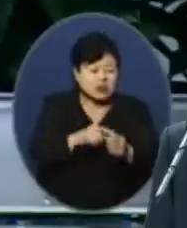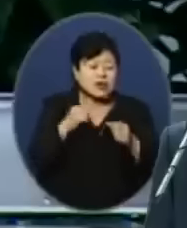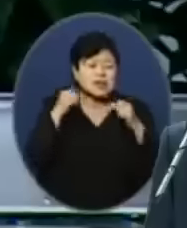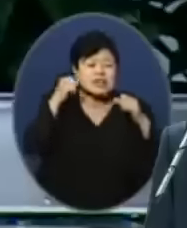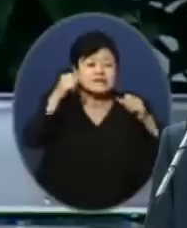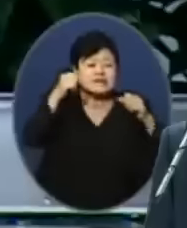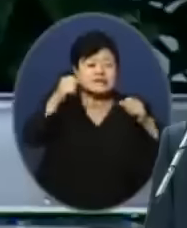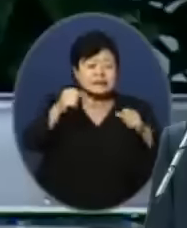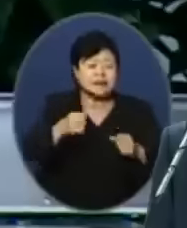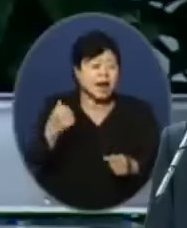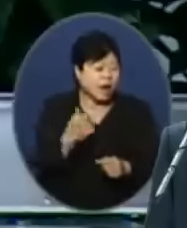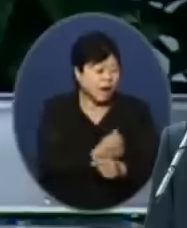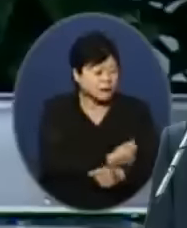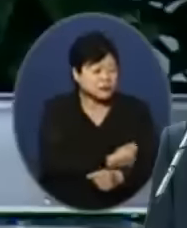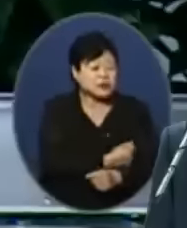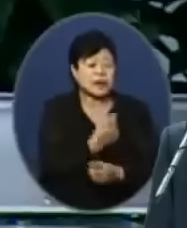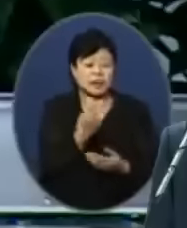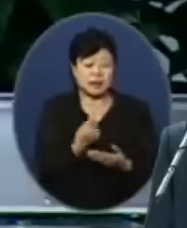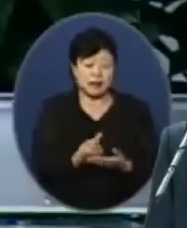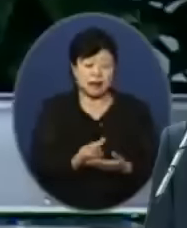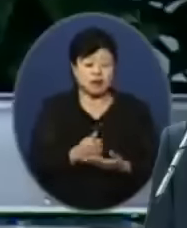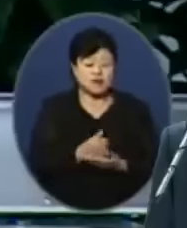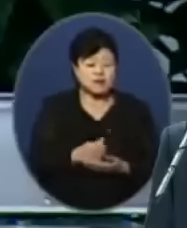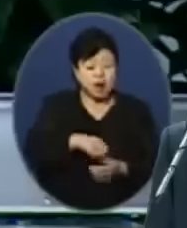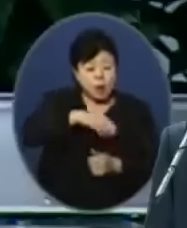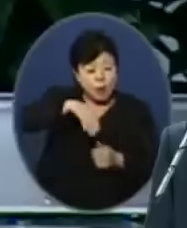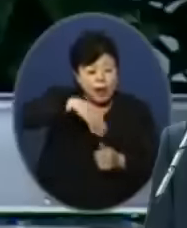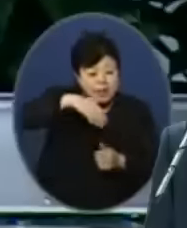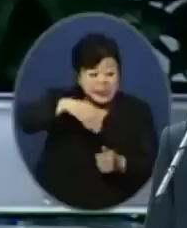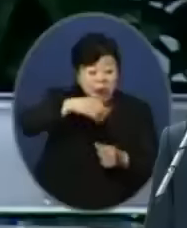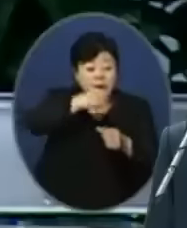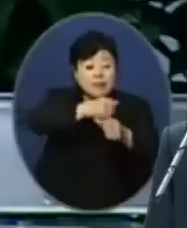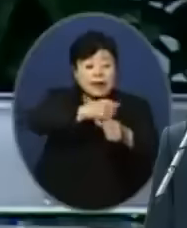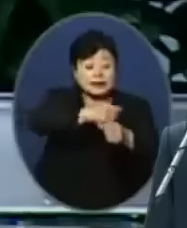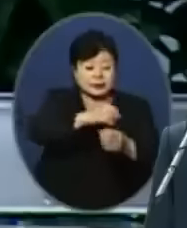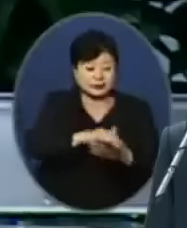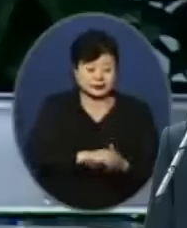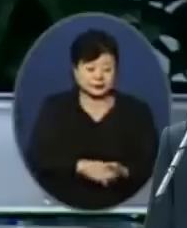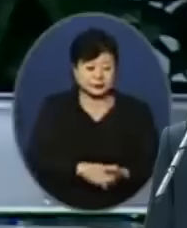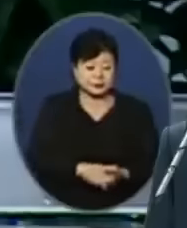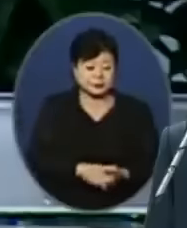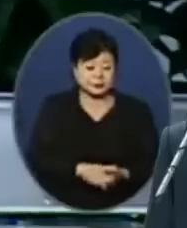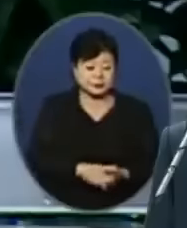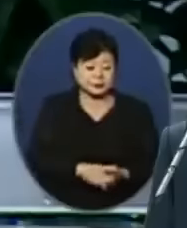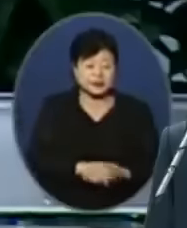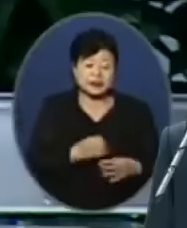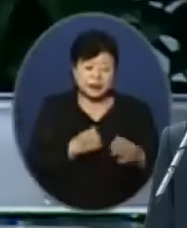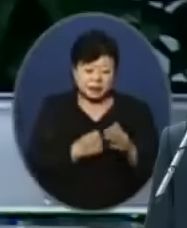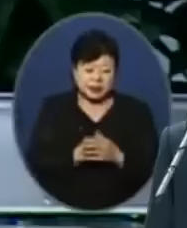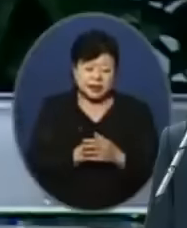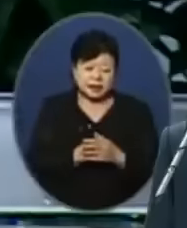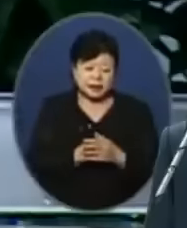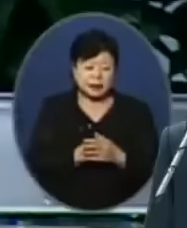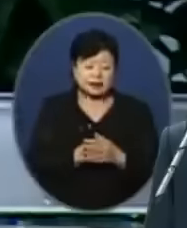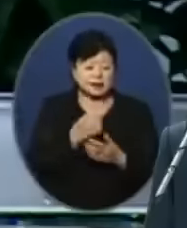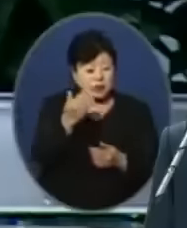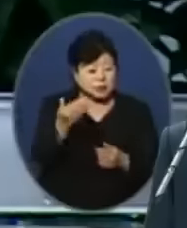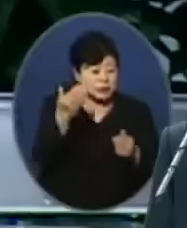에너지가 엄청난 능력으로 운명과 환경을 만들어가는 것입니다. 그러므로